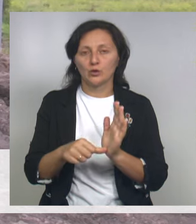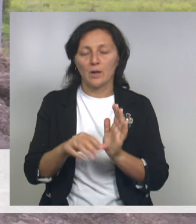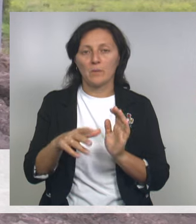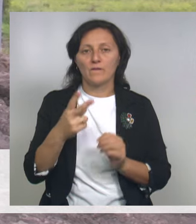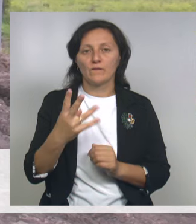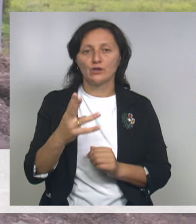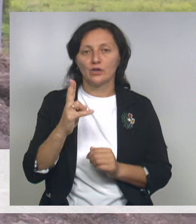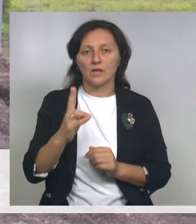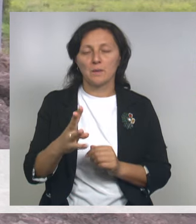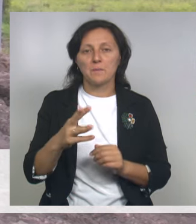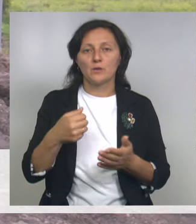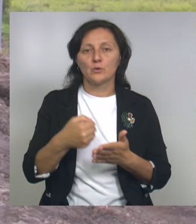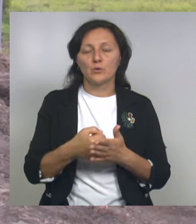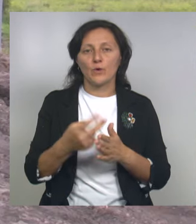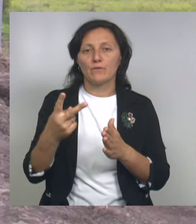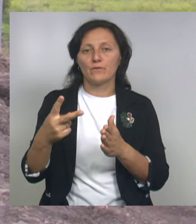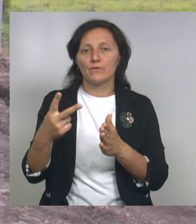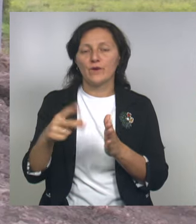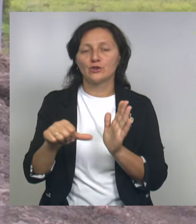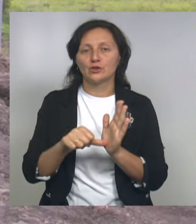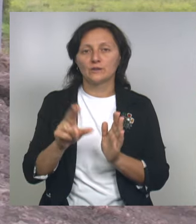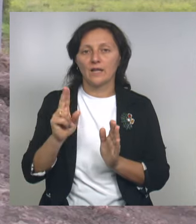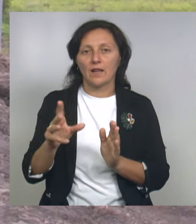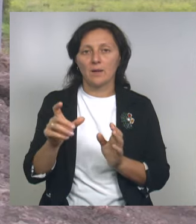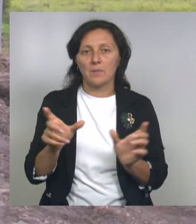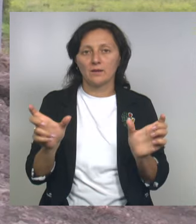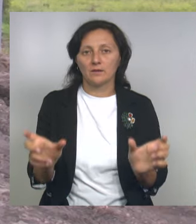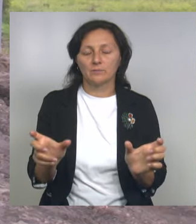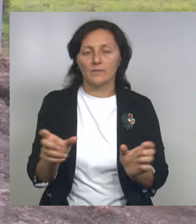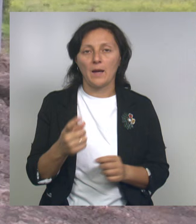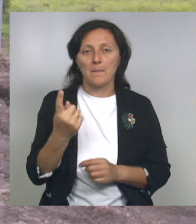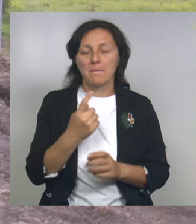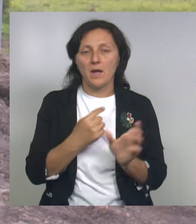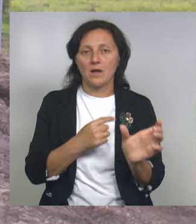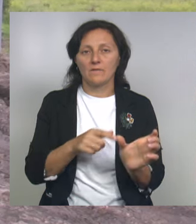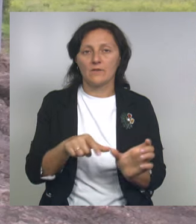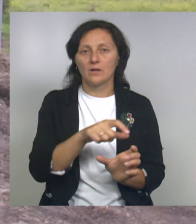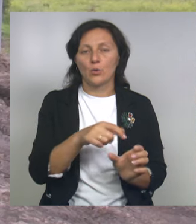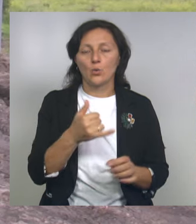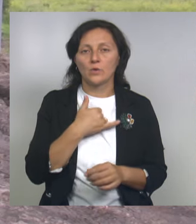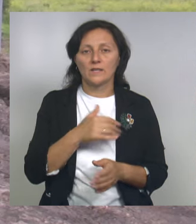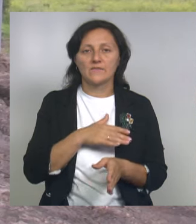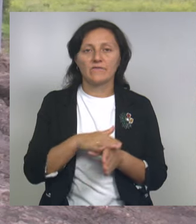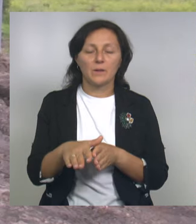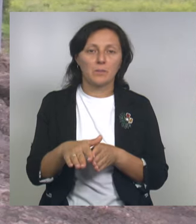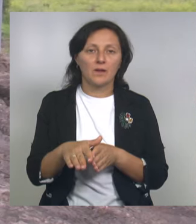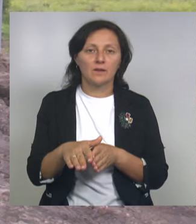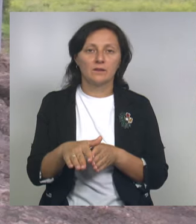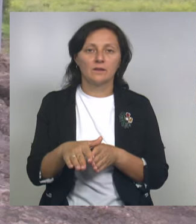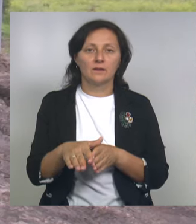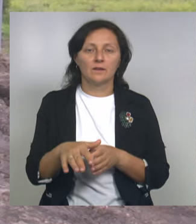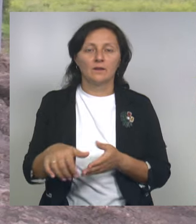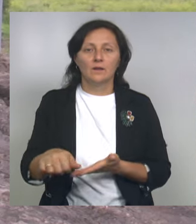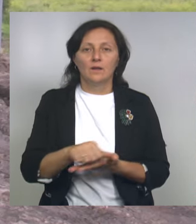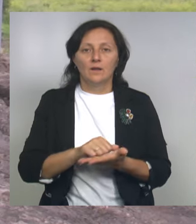24 километра по 26 километр. На первом участке у нас выполнено устройство основания